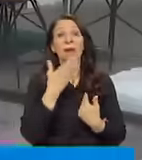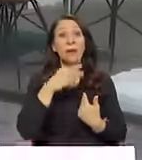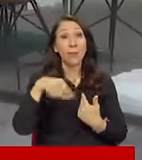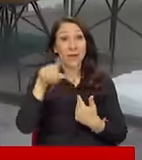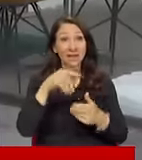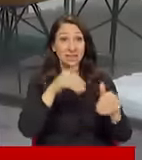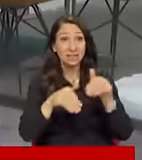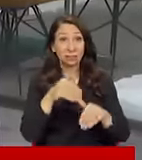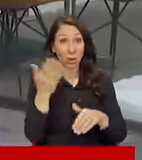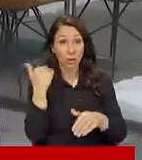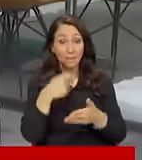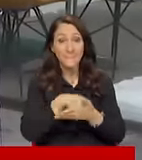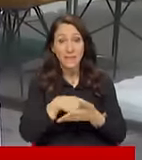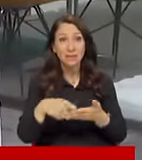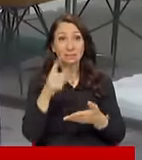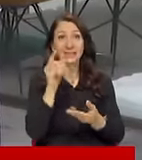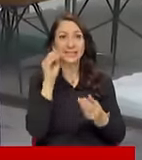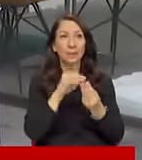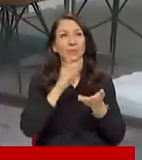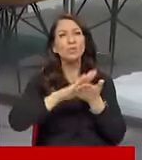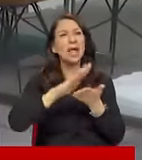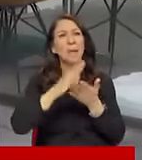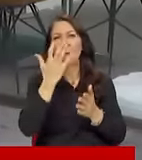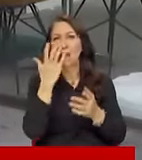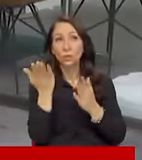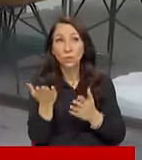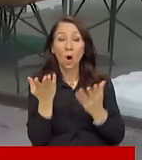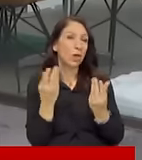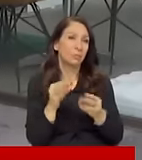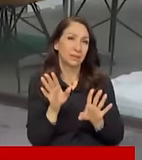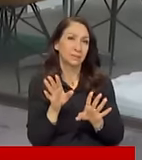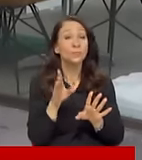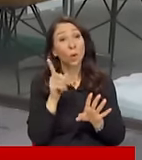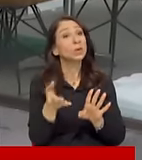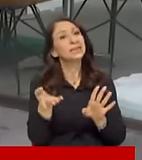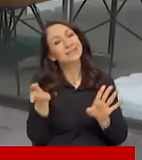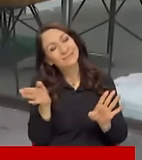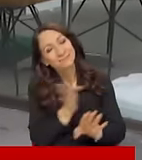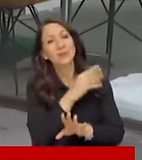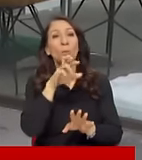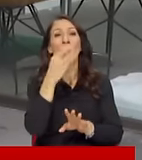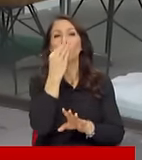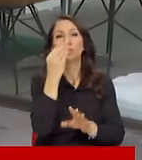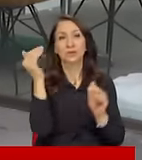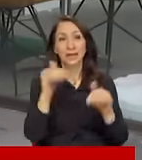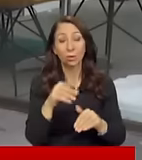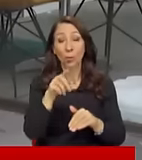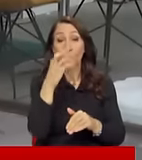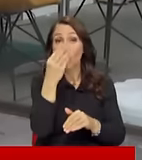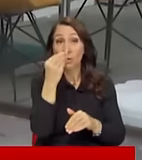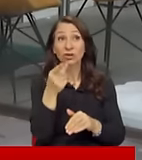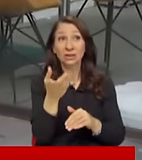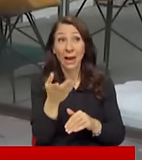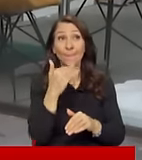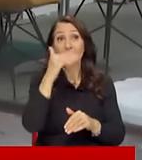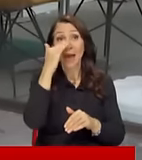Emekliler seçim öncesi maaşlarına bir zam, bir düzenleme bekliyordu. Olmadı. Onun yerine promosyon geldi. Ama o promosyon